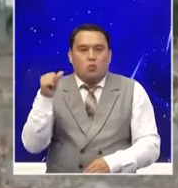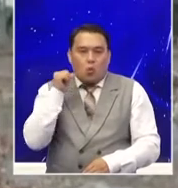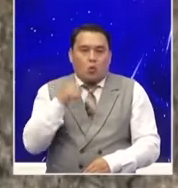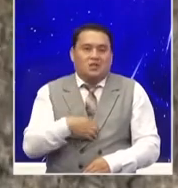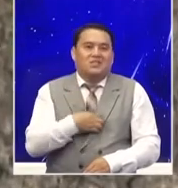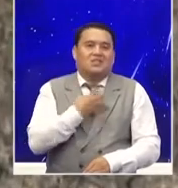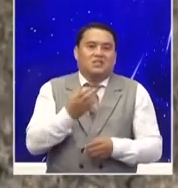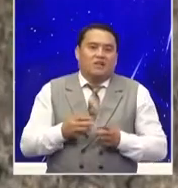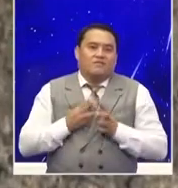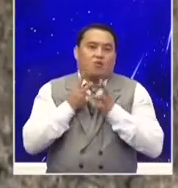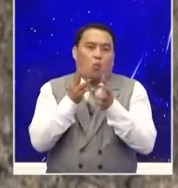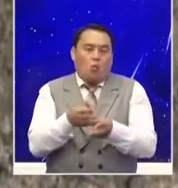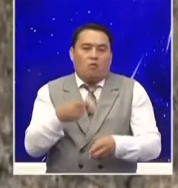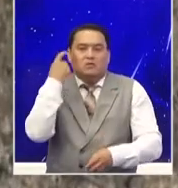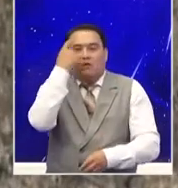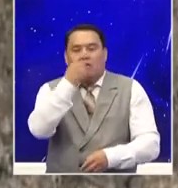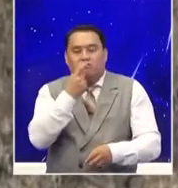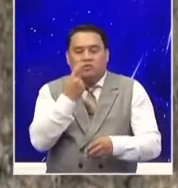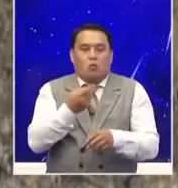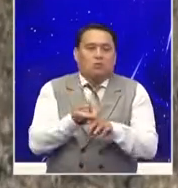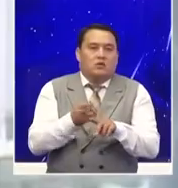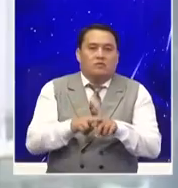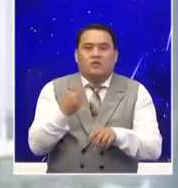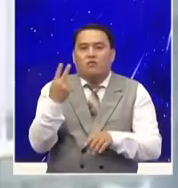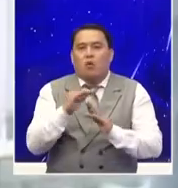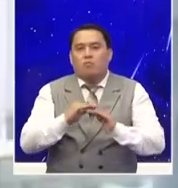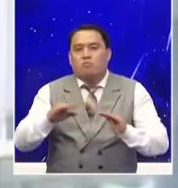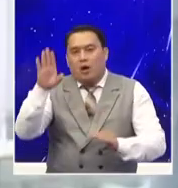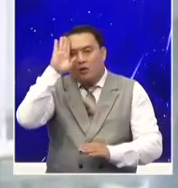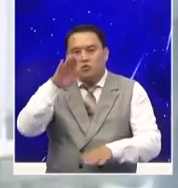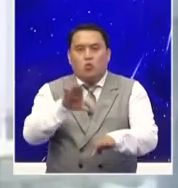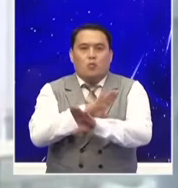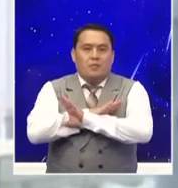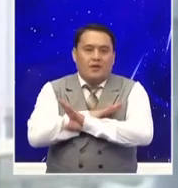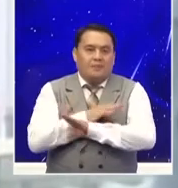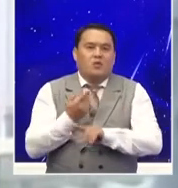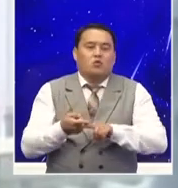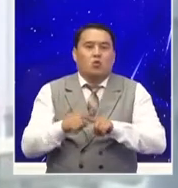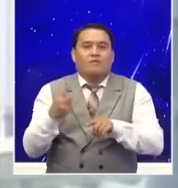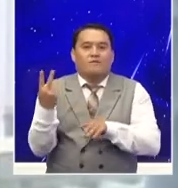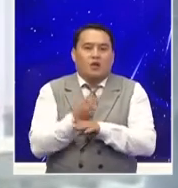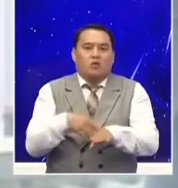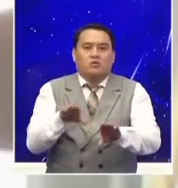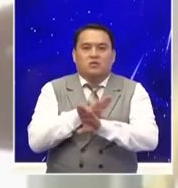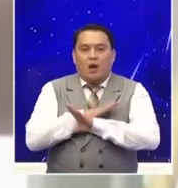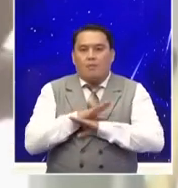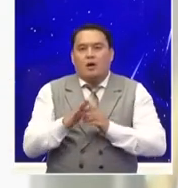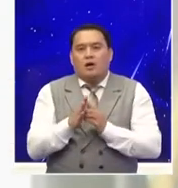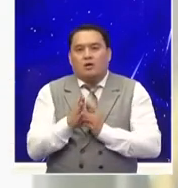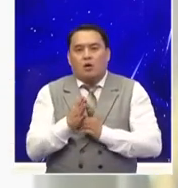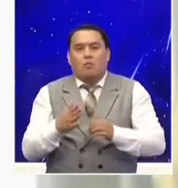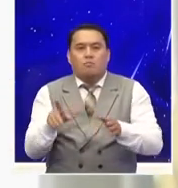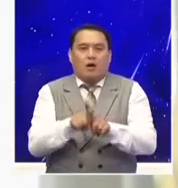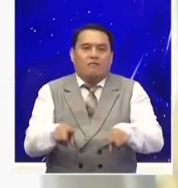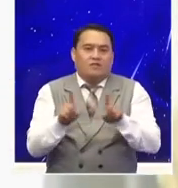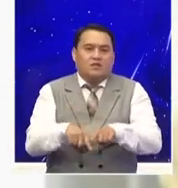рвотой и головной болью госпитализировали целую семью. Двое маленьких мальчиков умерли в тот же день. Вторую смертельную обработку от клопов он